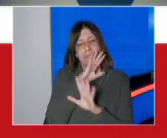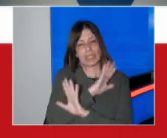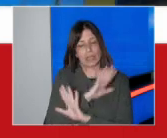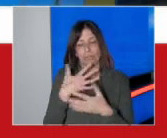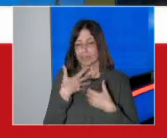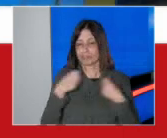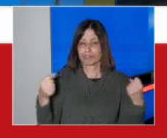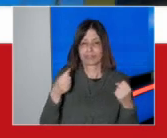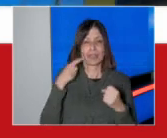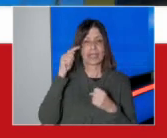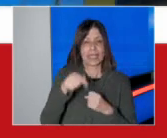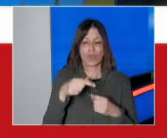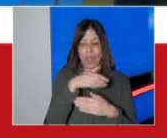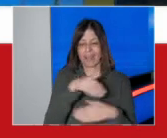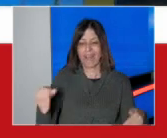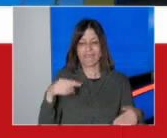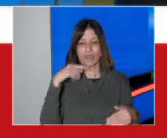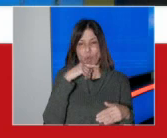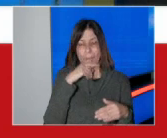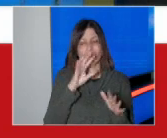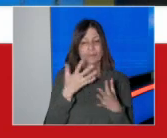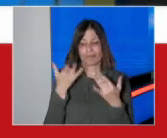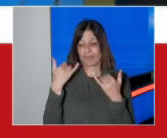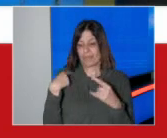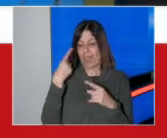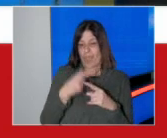לקו האדום. אם עד היום מצב קיים